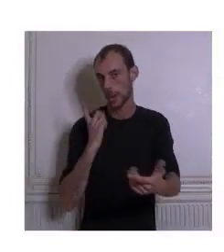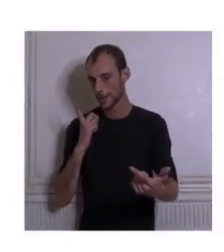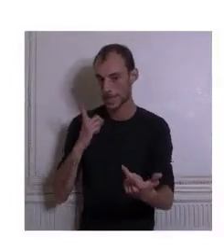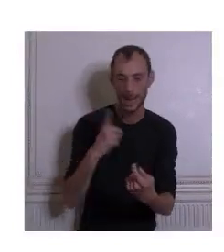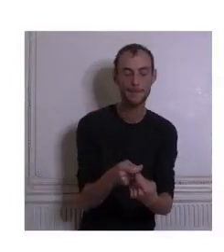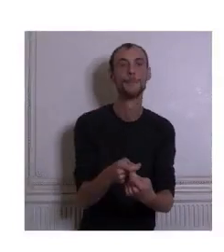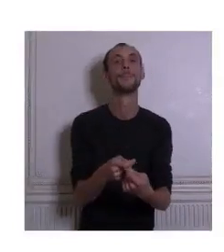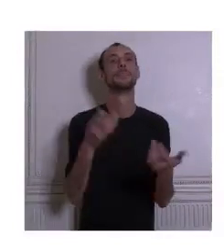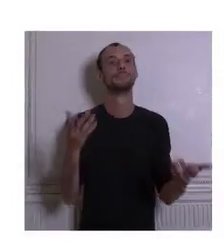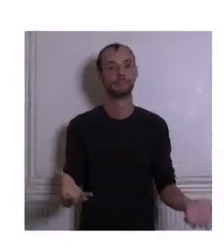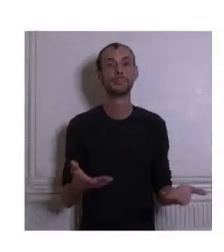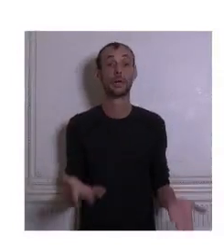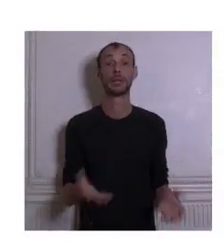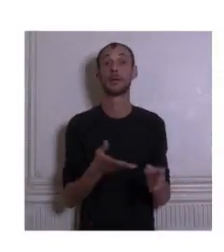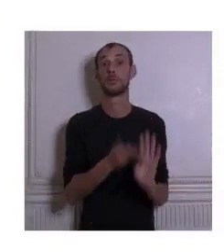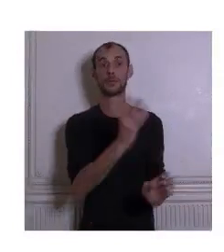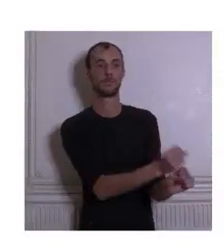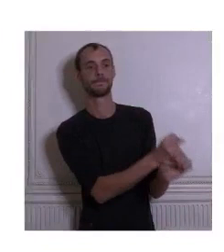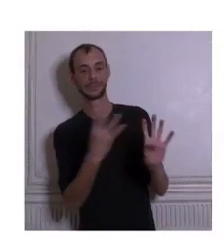avant ?